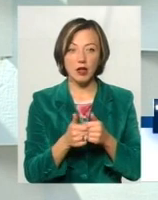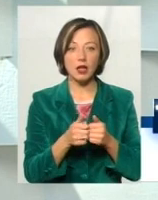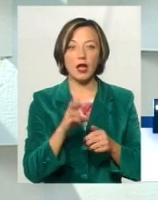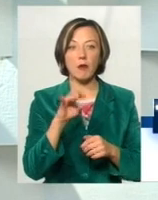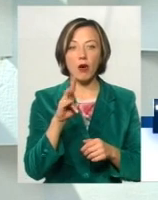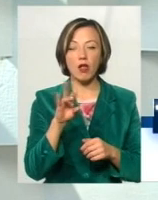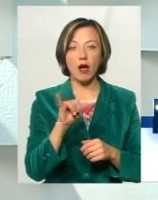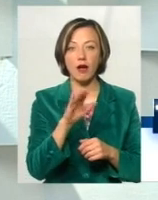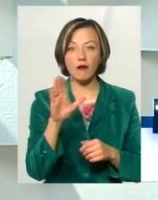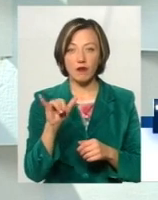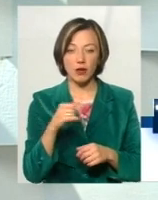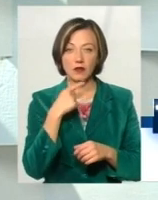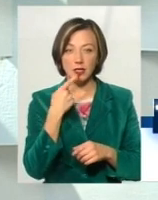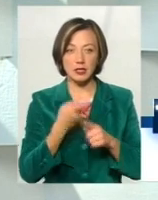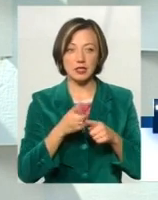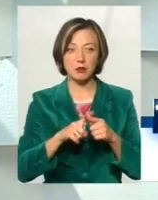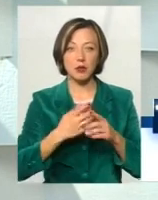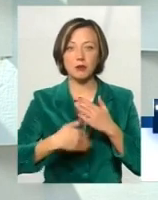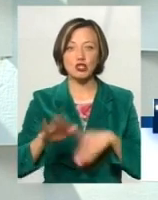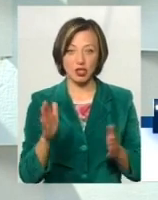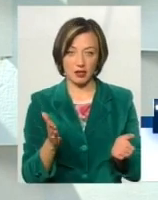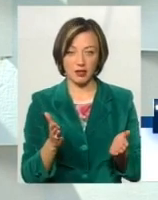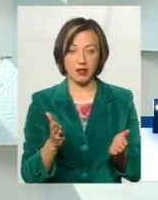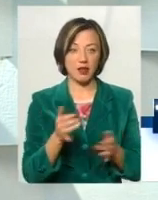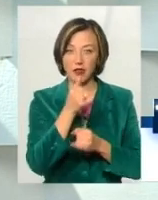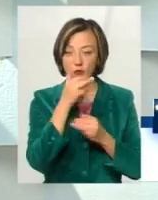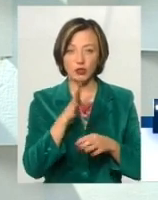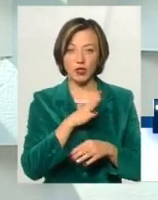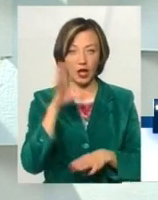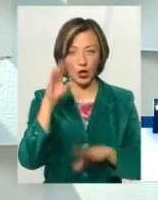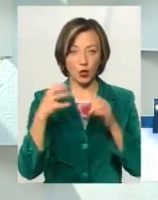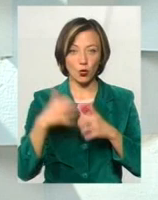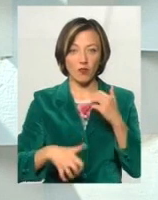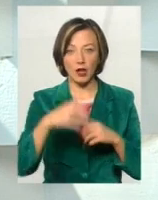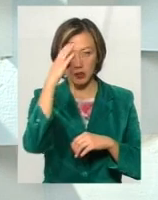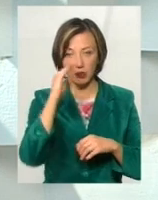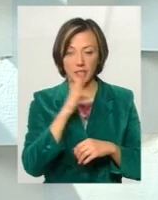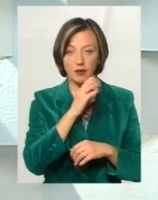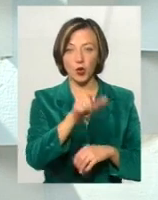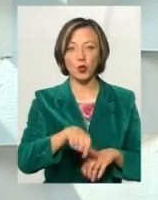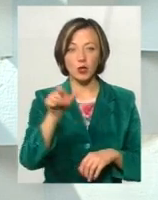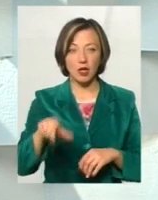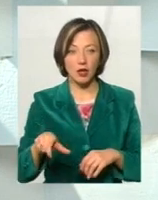очі казала, якби ви мали совість, ви вже звідси пішли. Ну, не можна так ігнорувати батьків, людей,